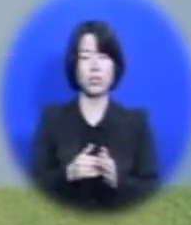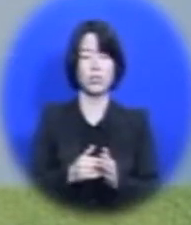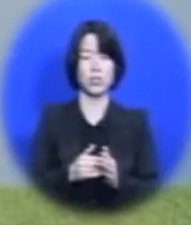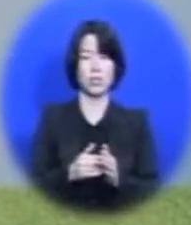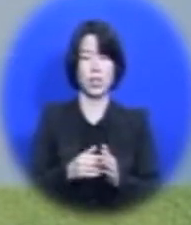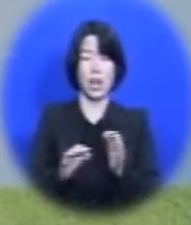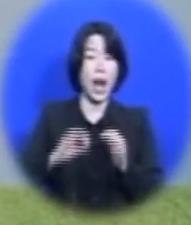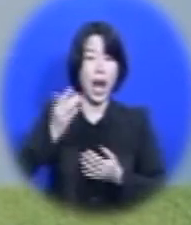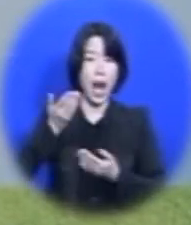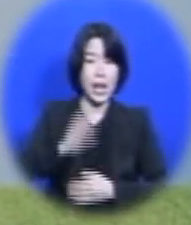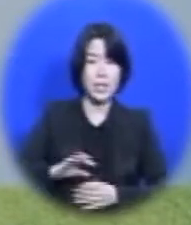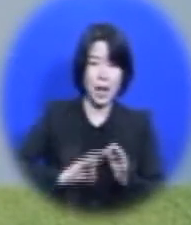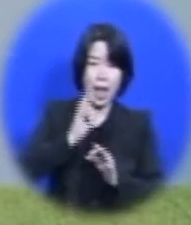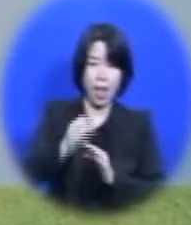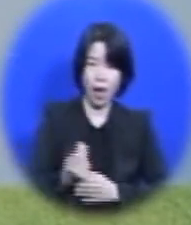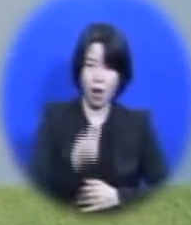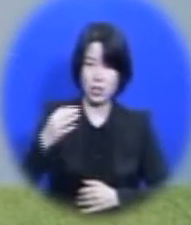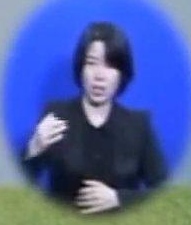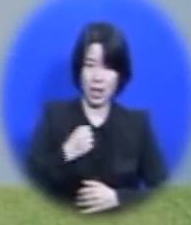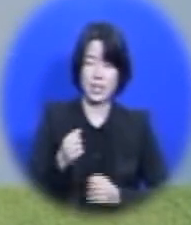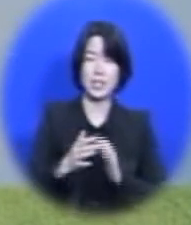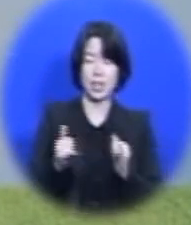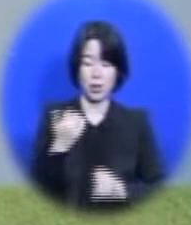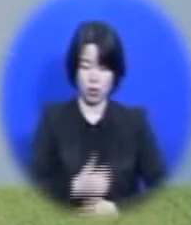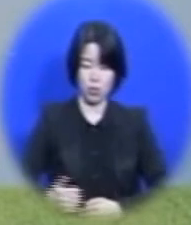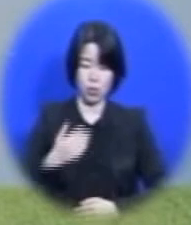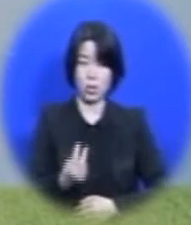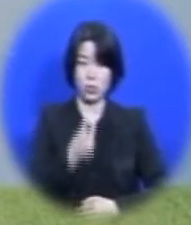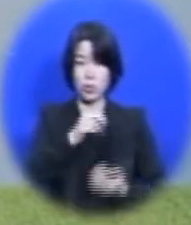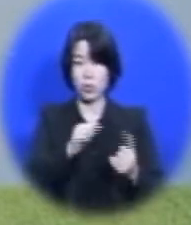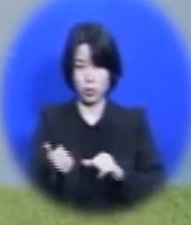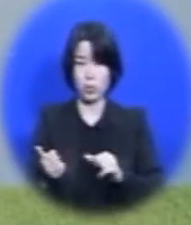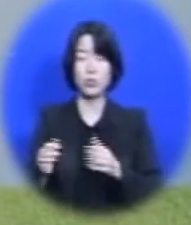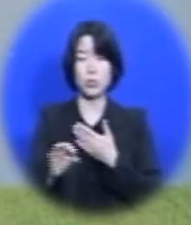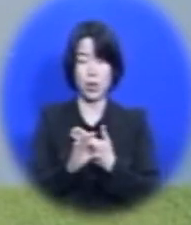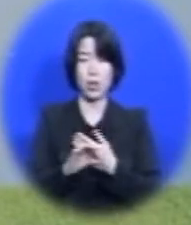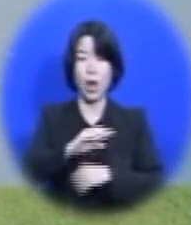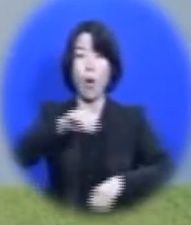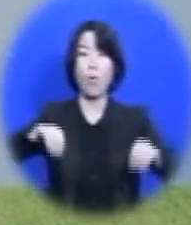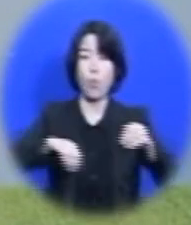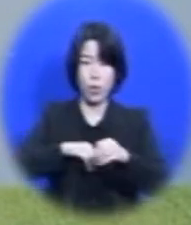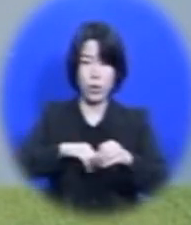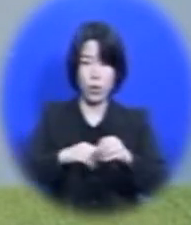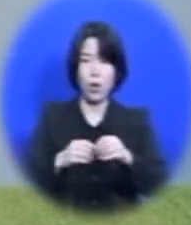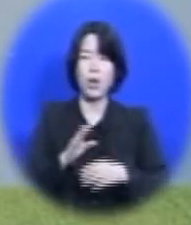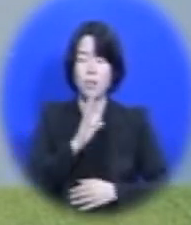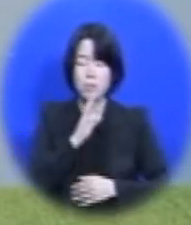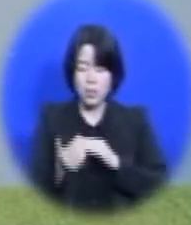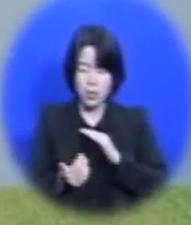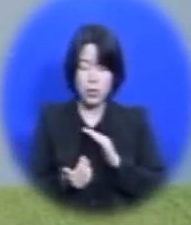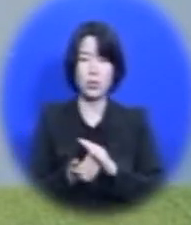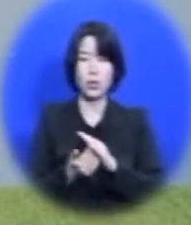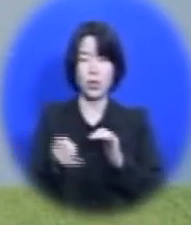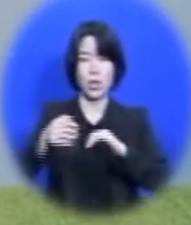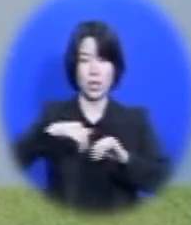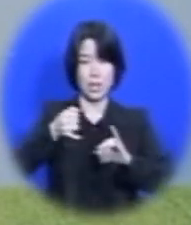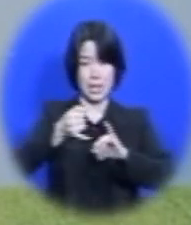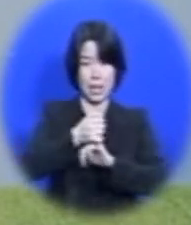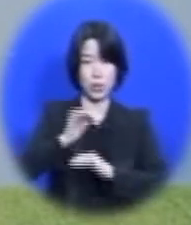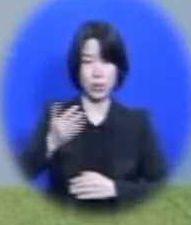영생을 소유한 사람에게는 육신의 생명이 죽으면 오히려 비로소 우리에게